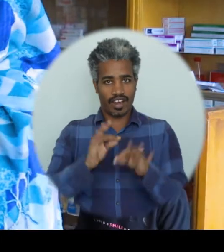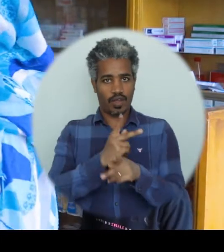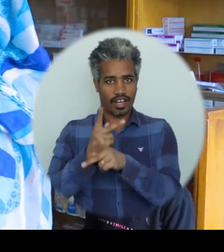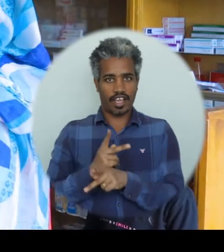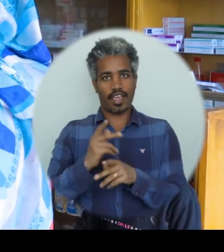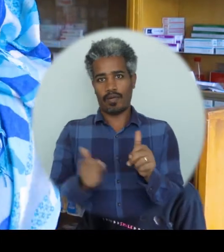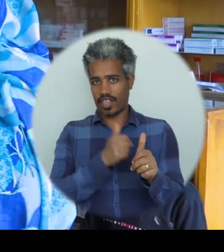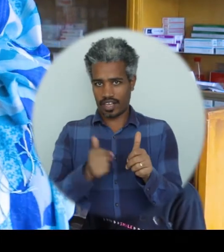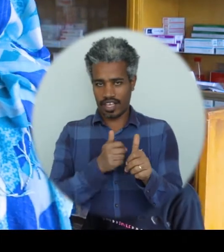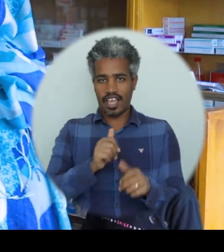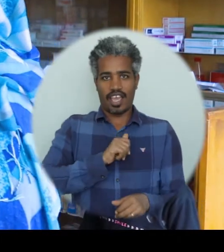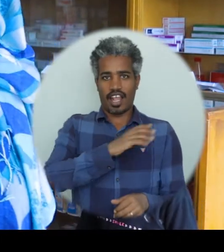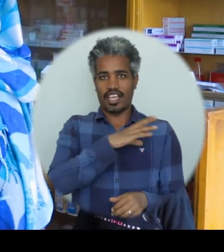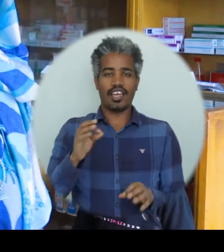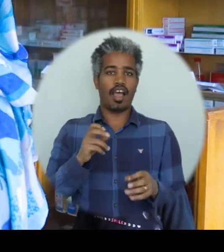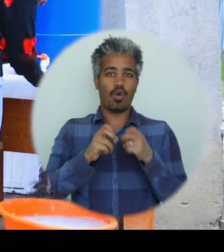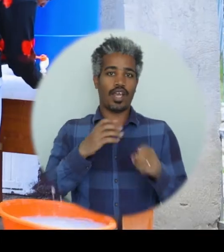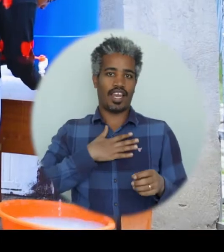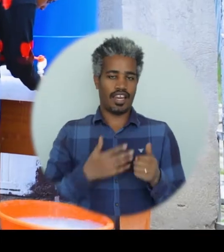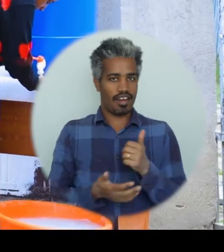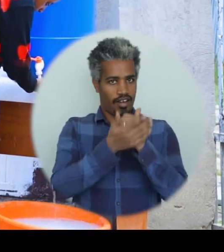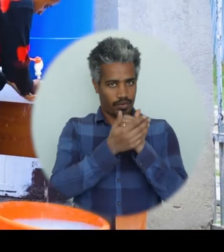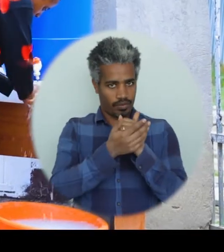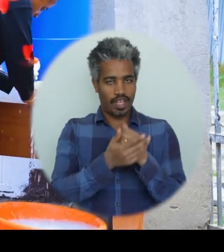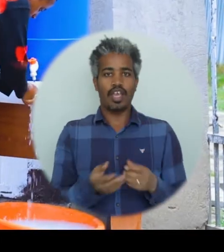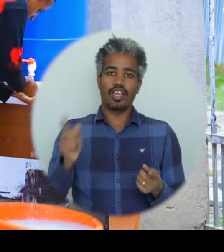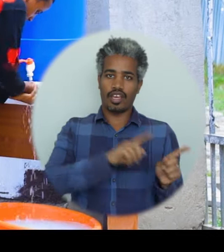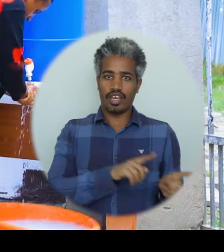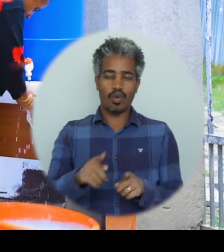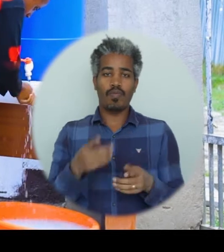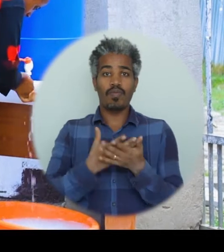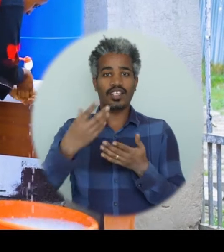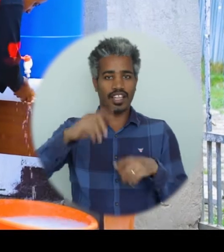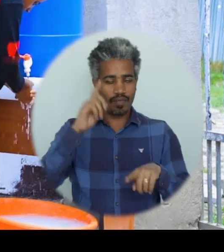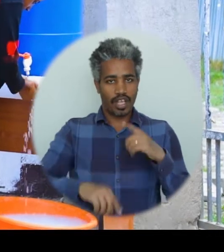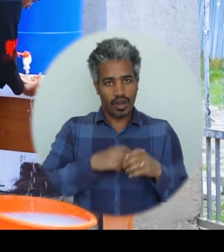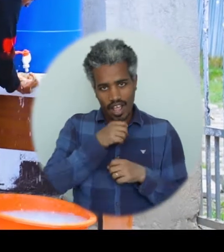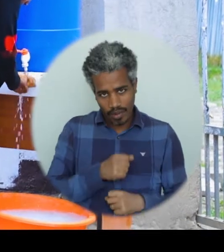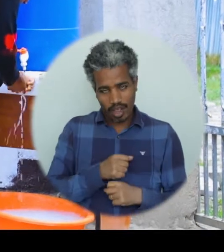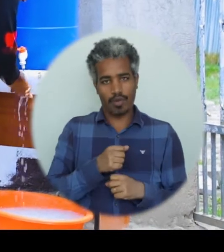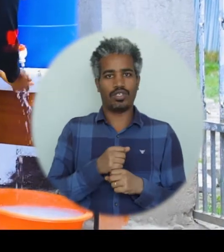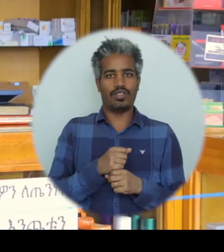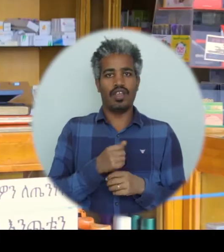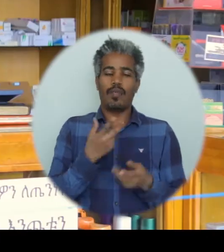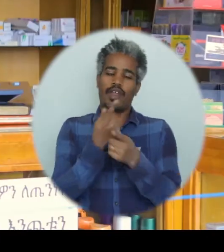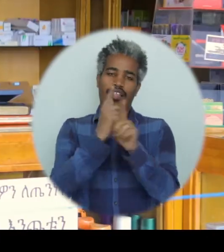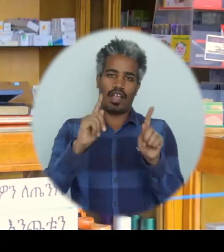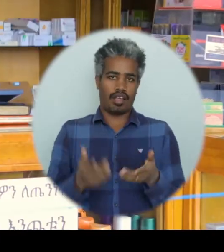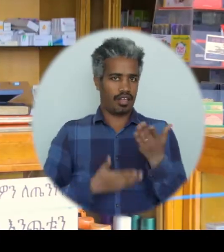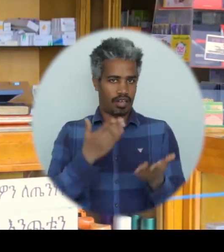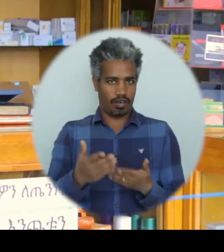ተገቢውን ጥንቃቄ በመከተል ራሴንና ወገኔን እረዳለሁ። እንዲሁም መግዛት የማይችሉትን አቅመ ደካሞችን